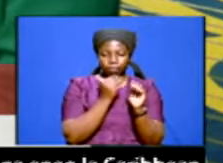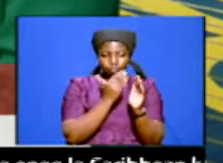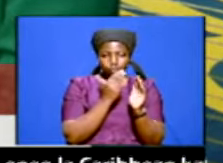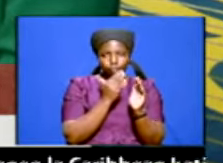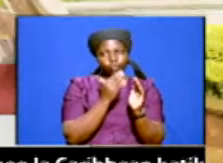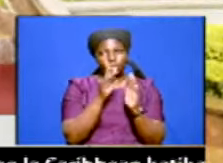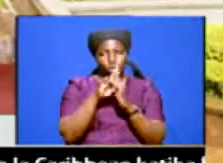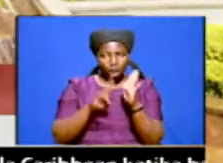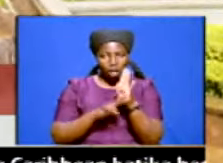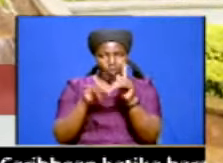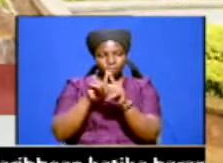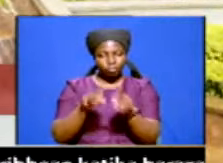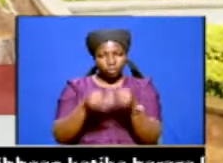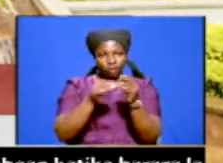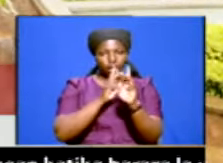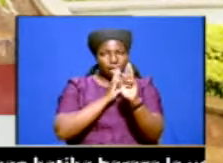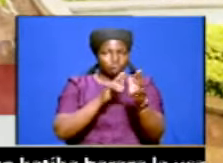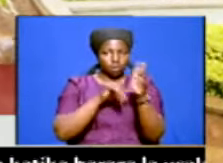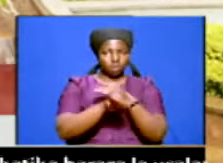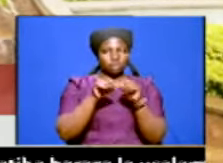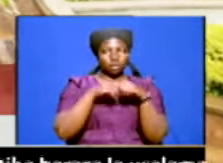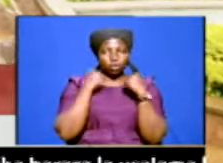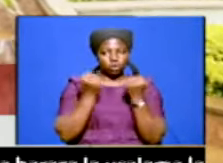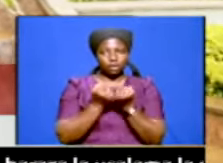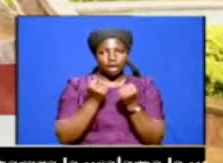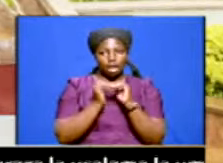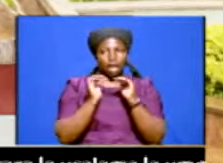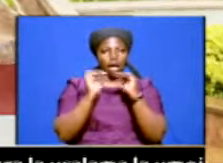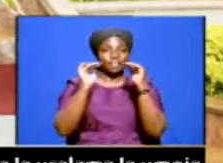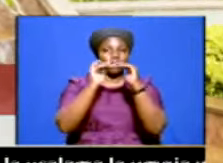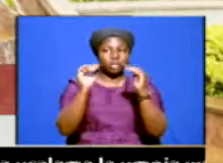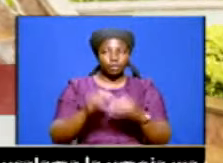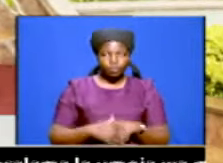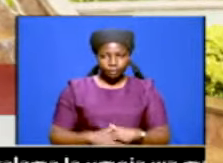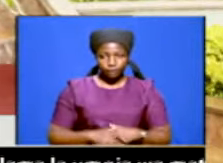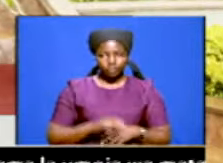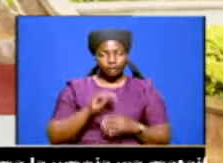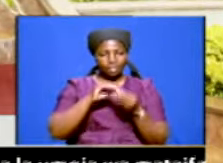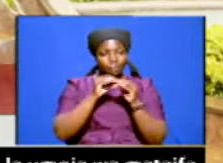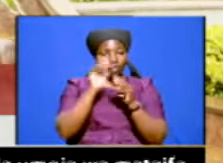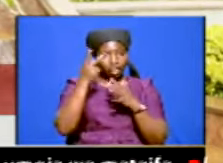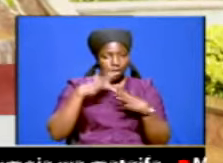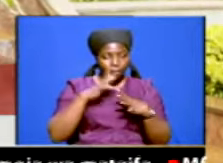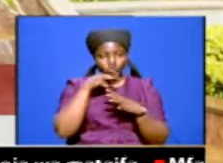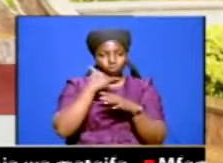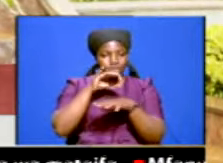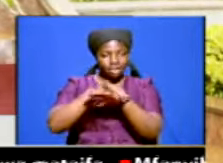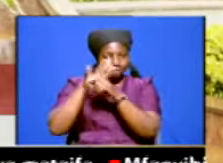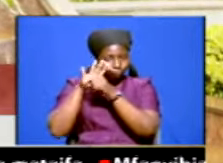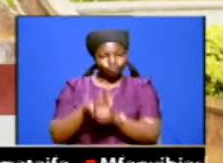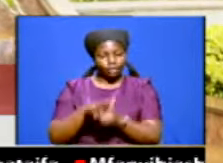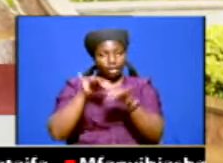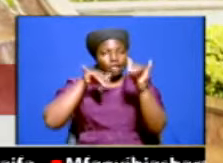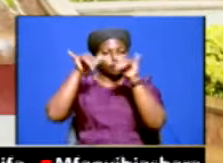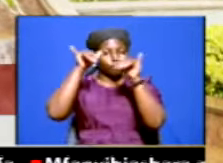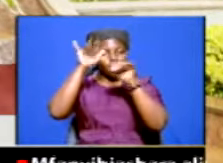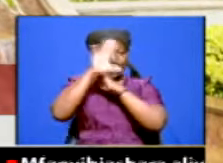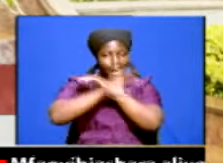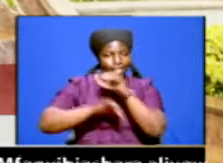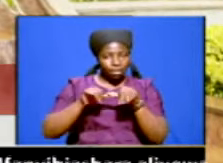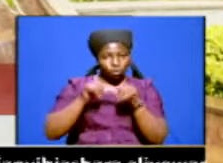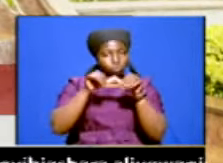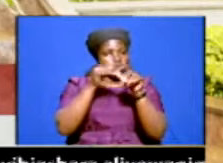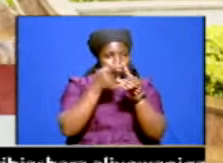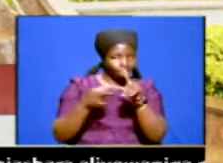za kijamii. Huku idadi ya Wakenya ambao wanadhulumiwa kwenye mataifa ya ugaibuni kizidi kuongezeka na kuwa idadi